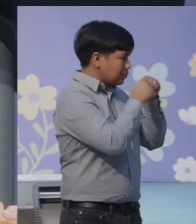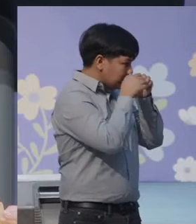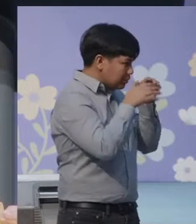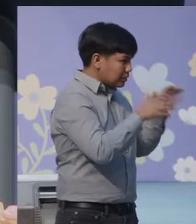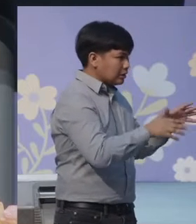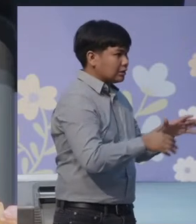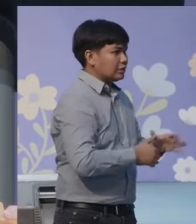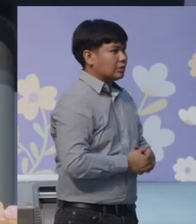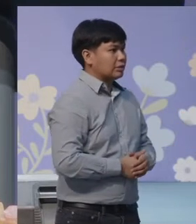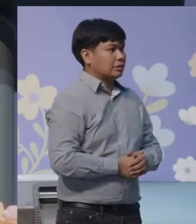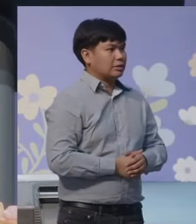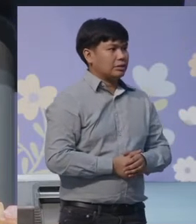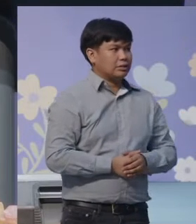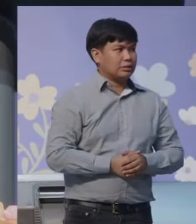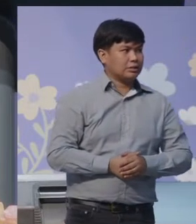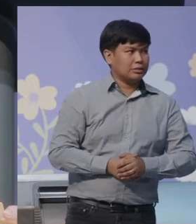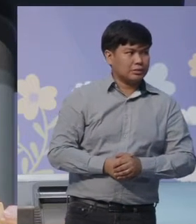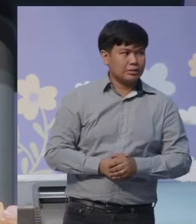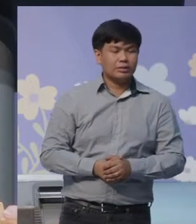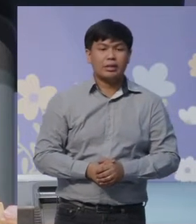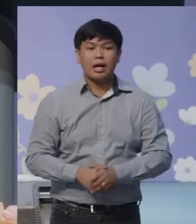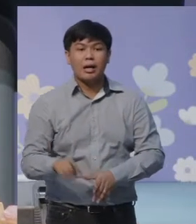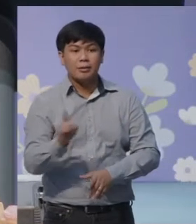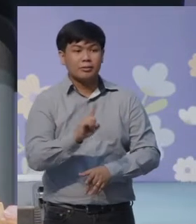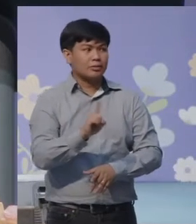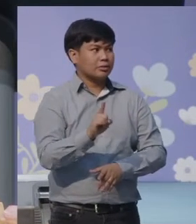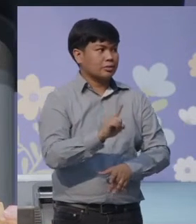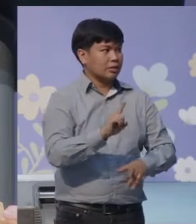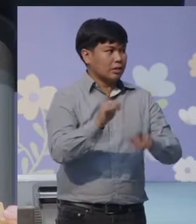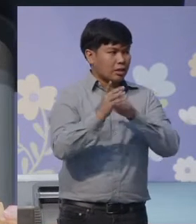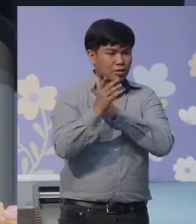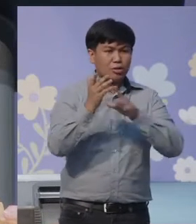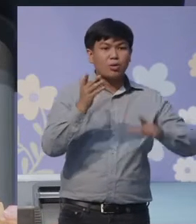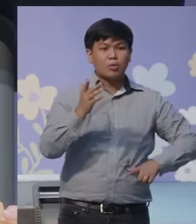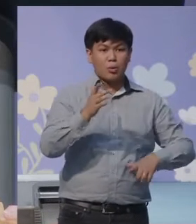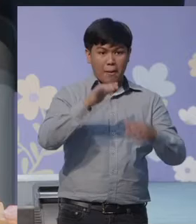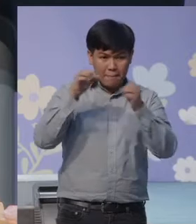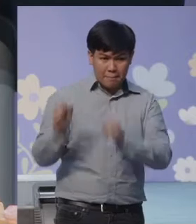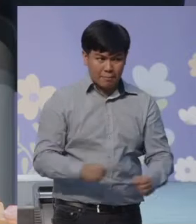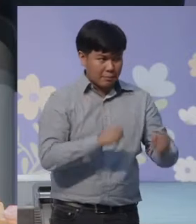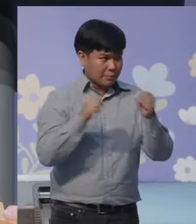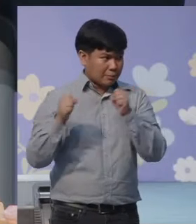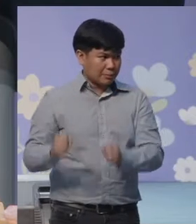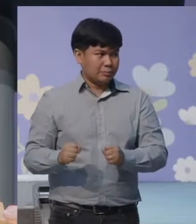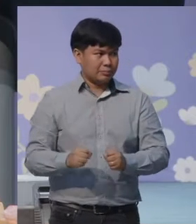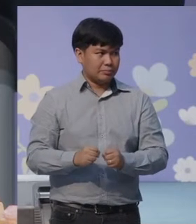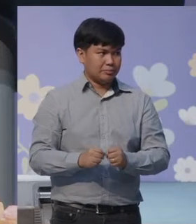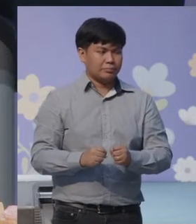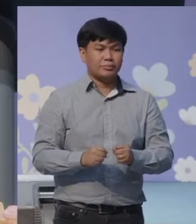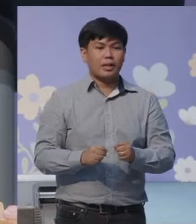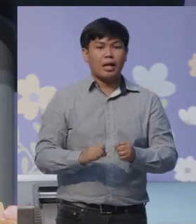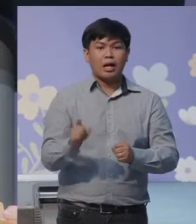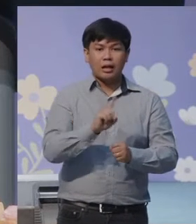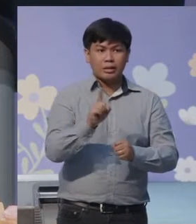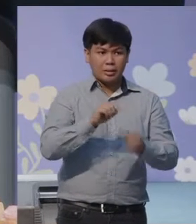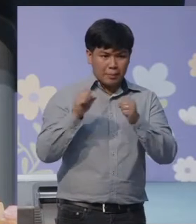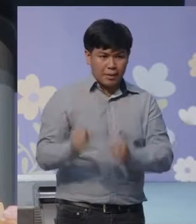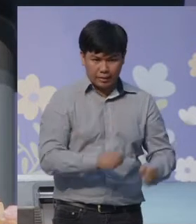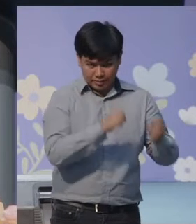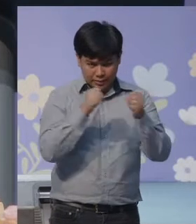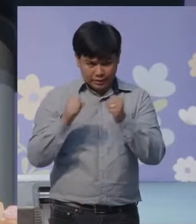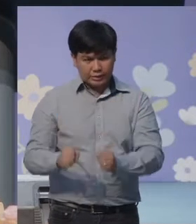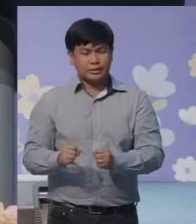Walang iba kundi ang Panginoon. Ang Panginoon na makapangyarihan. Ang Panginoon na